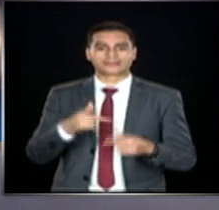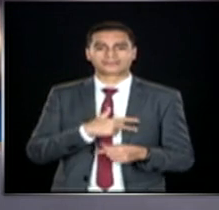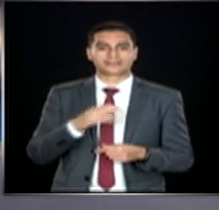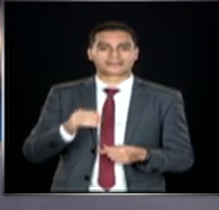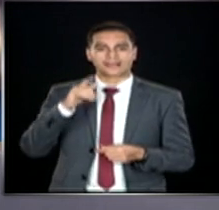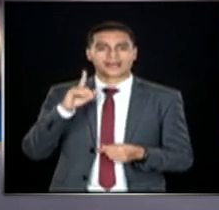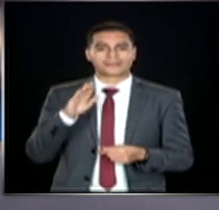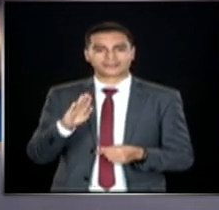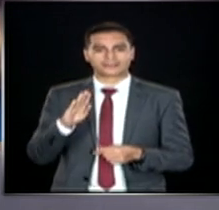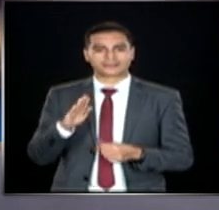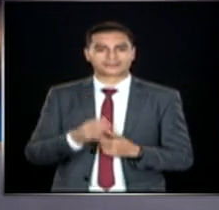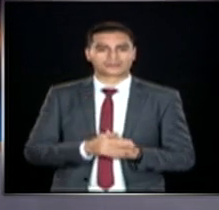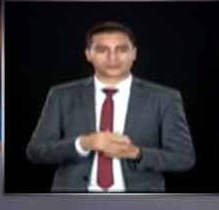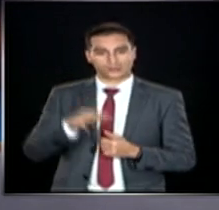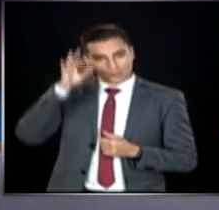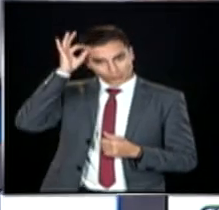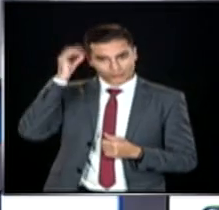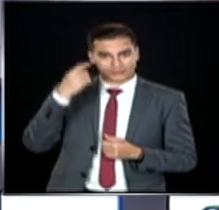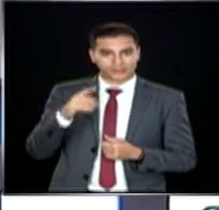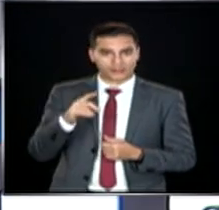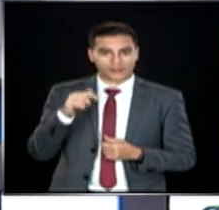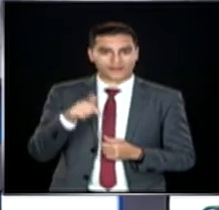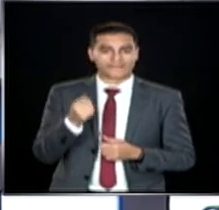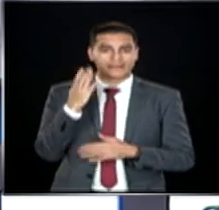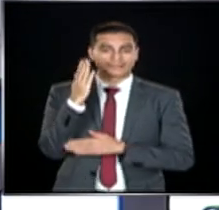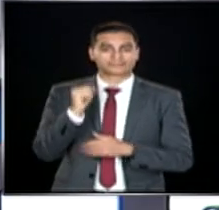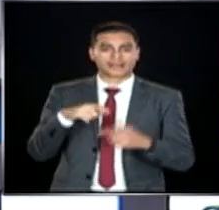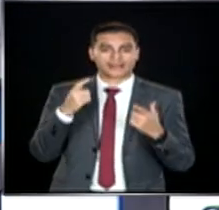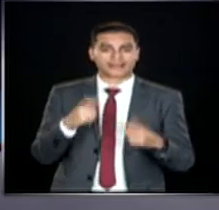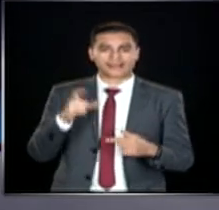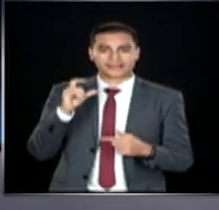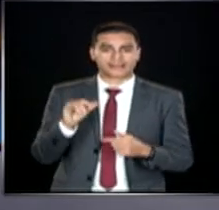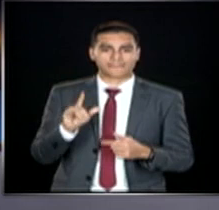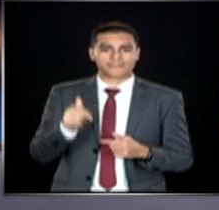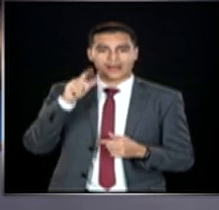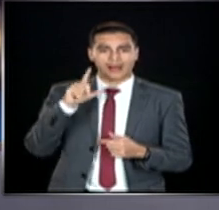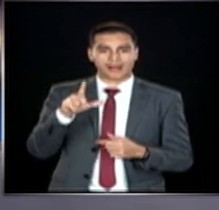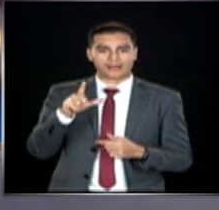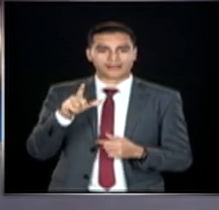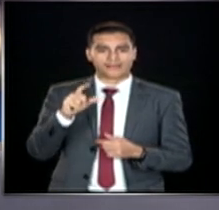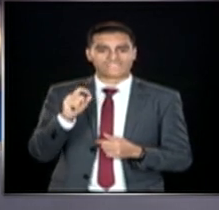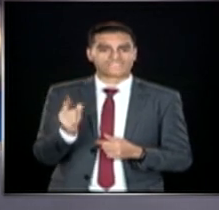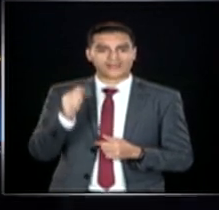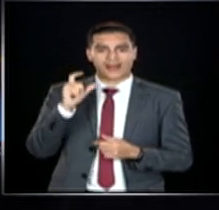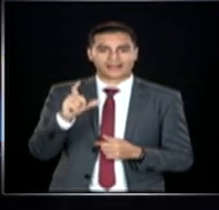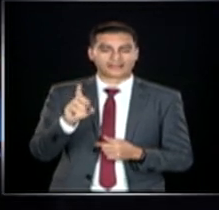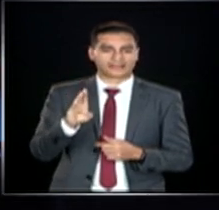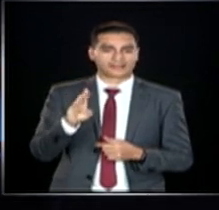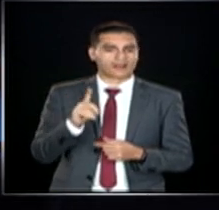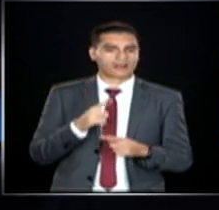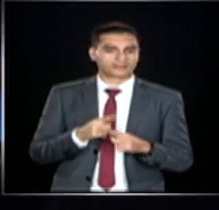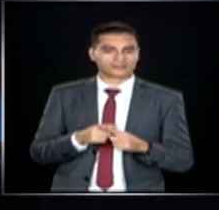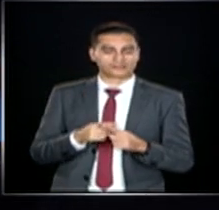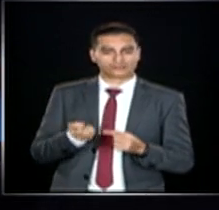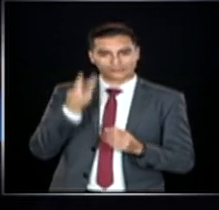جابس؟ تونس. صح. ما هي العملة الرسمية لدولة نيبال؟ فرانك. غلط. شاعر راح المؤلف